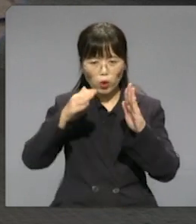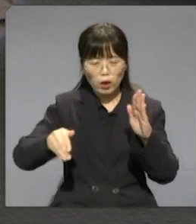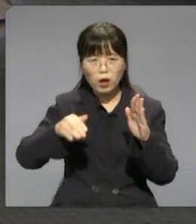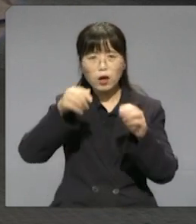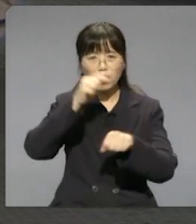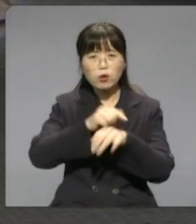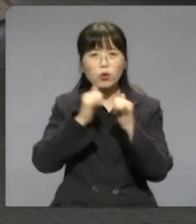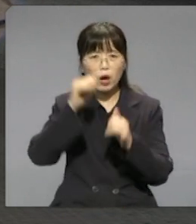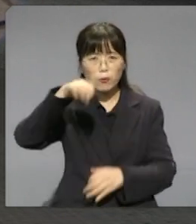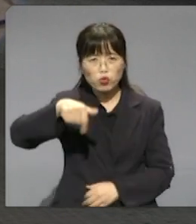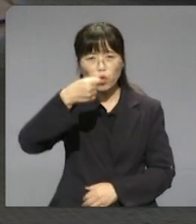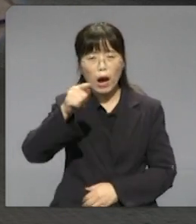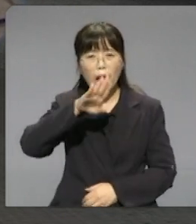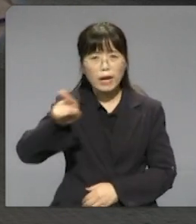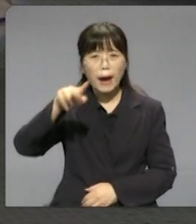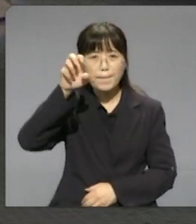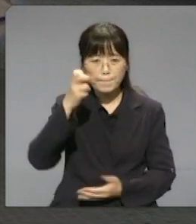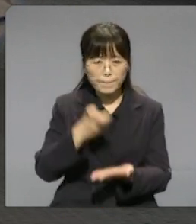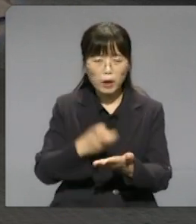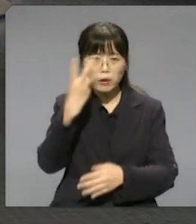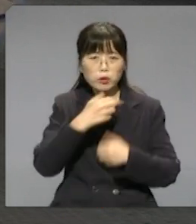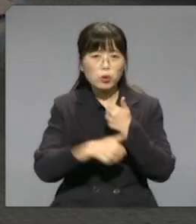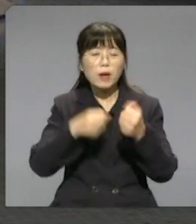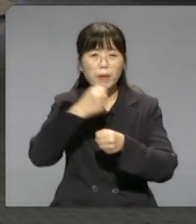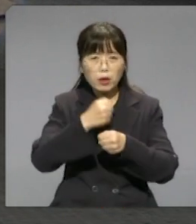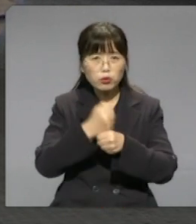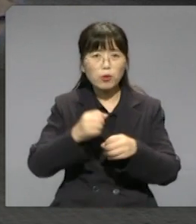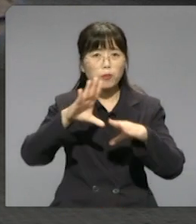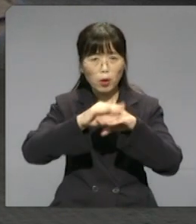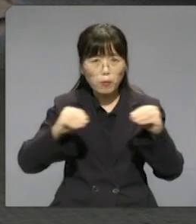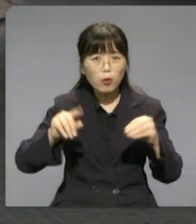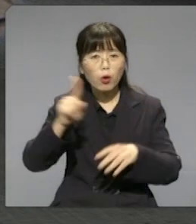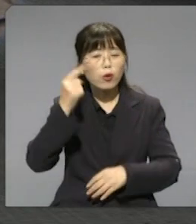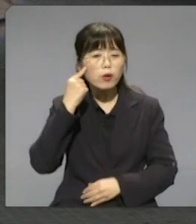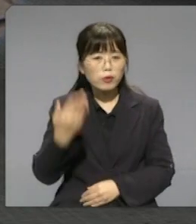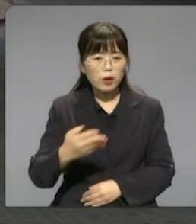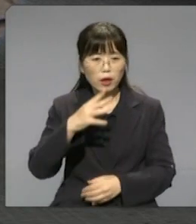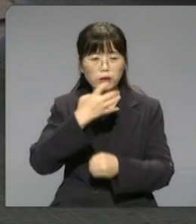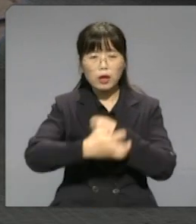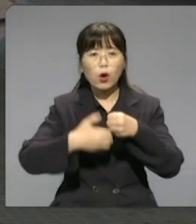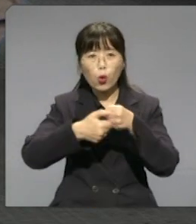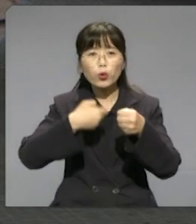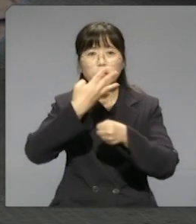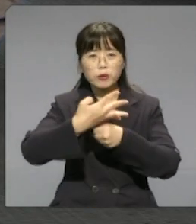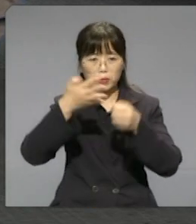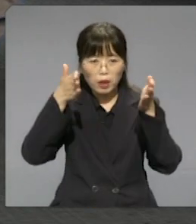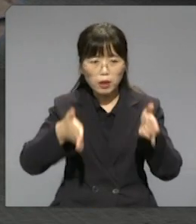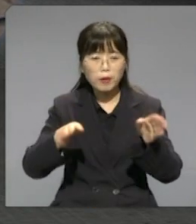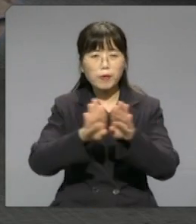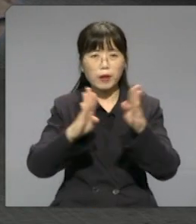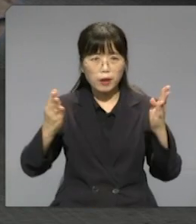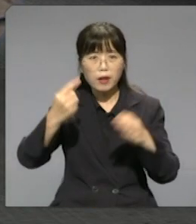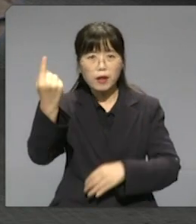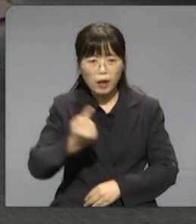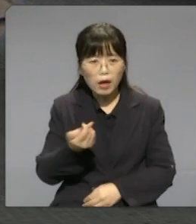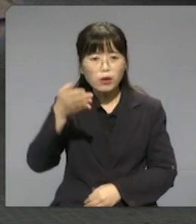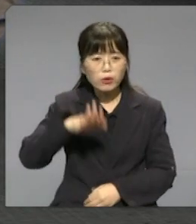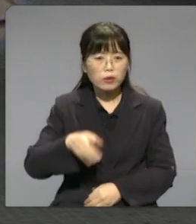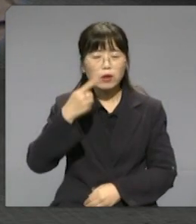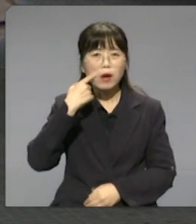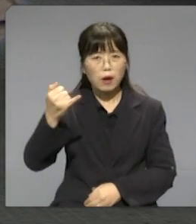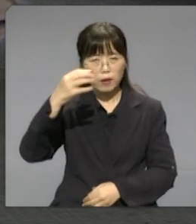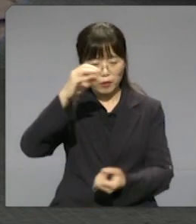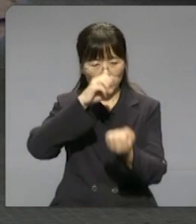부활화법처럼 심의위 만들어 판단하면 어떻겠습니까? 무려 54년 만에 나타난 김종인 씨의 친모는 항소심에서도